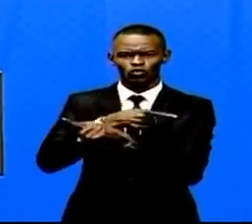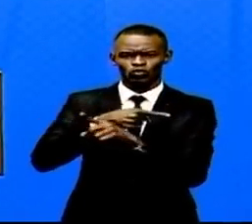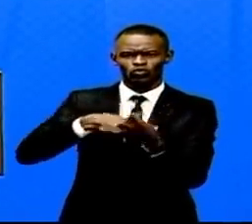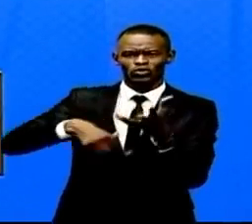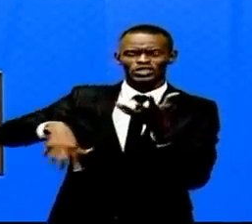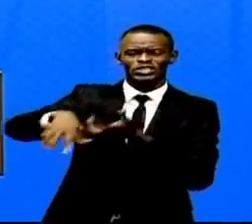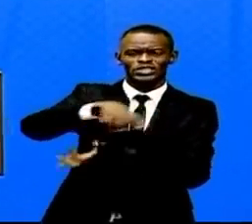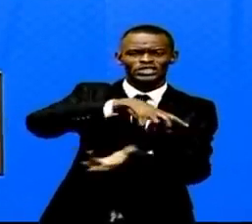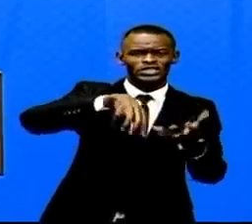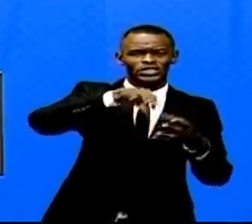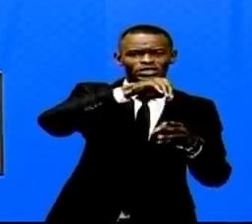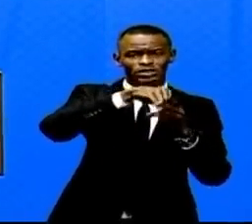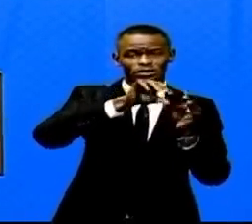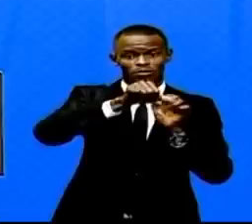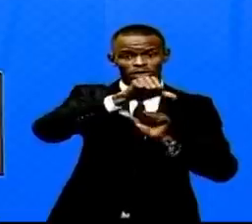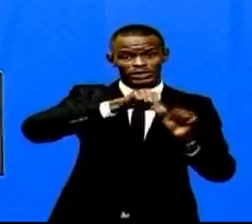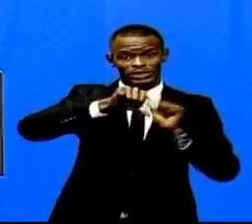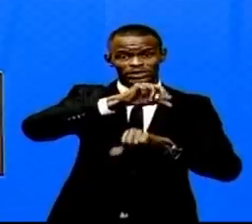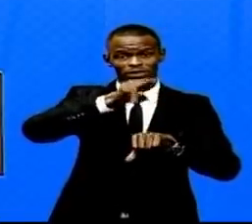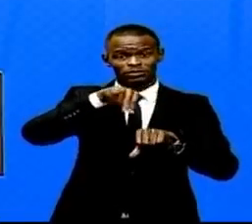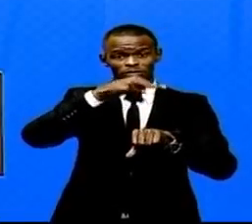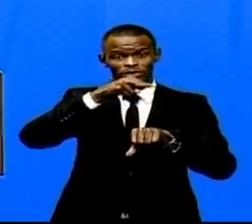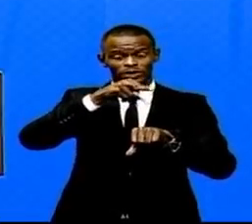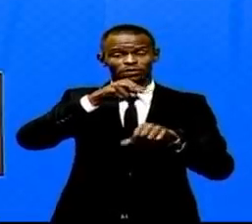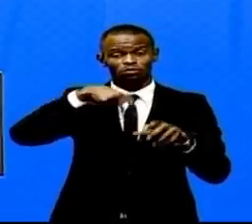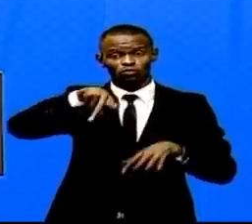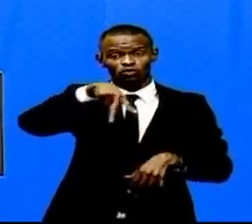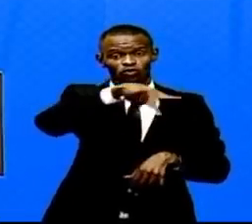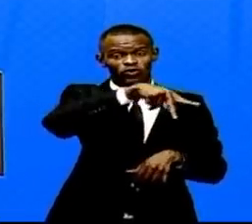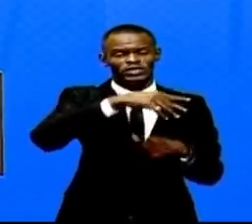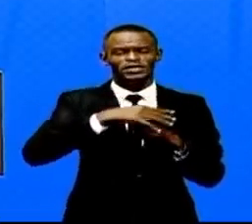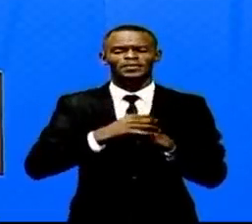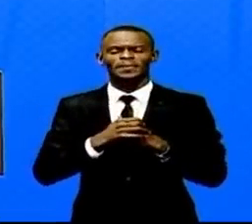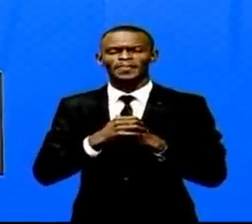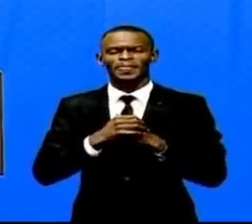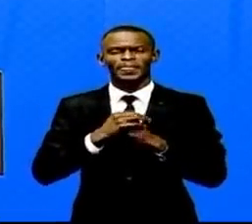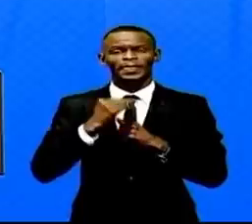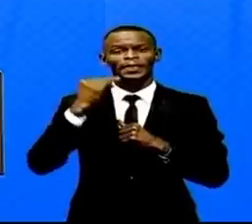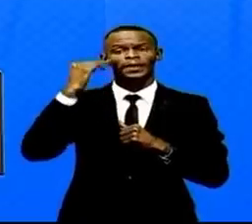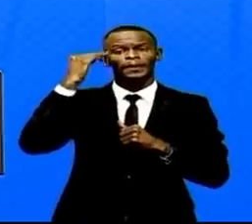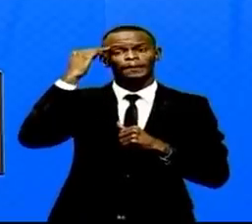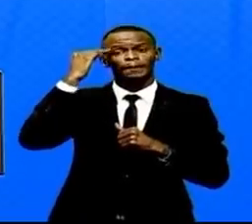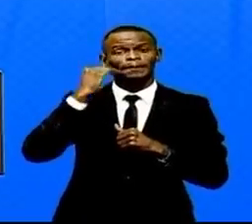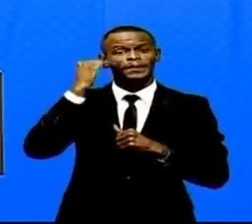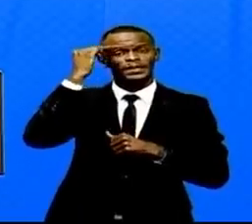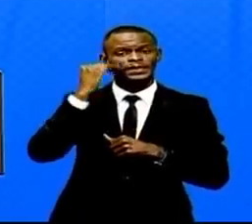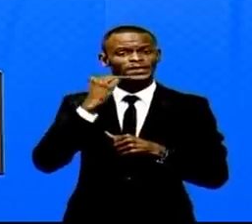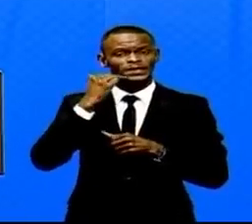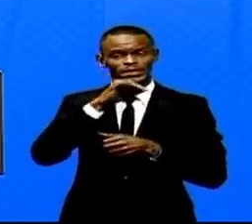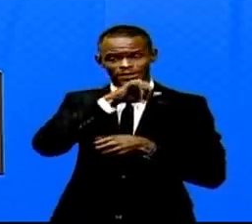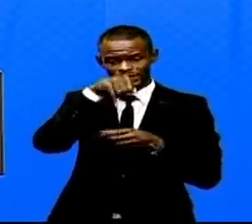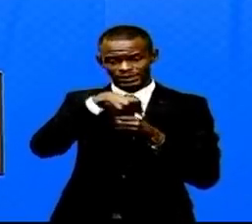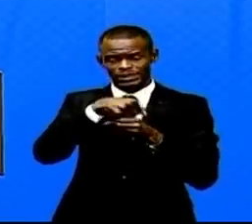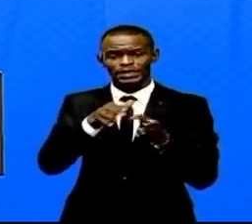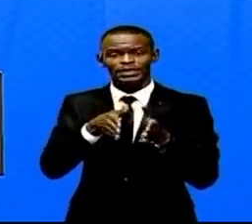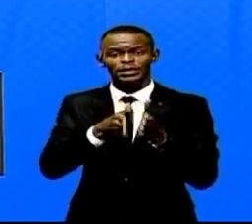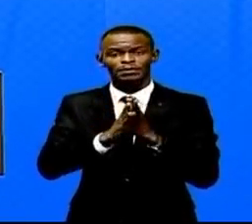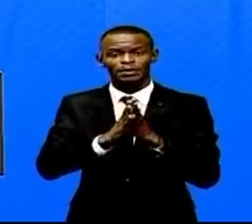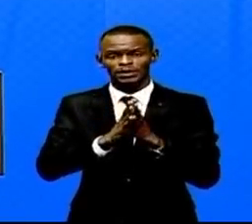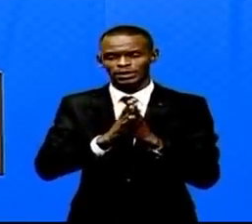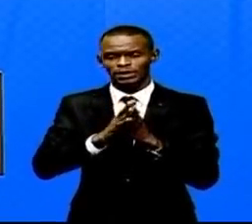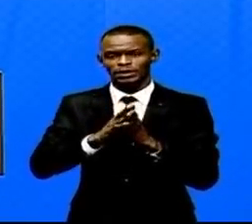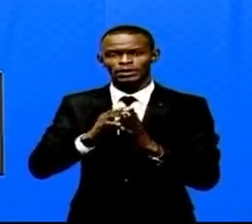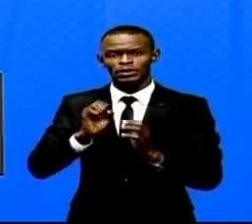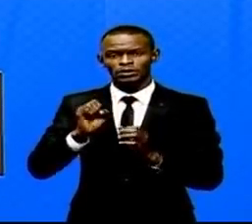assemblées provinciales, le ministère a invité pour consultation les présidents et les députés provinciaux de la